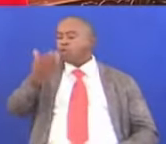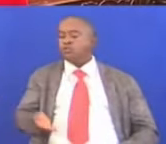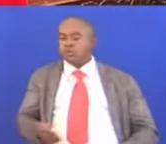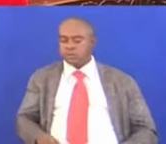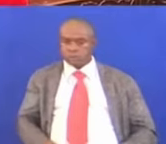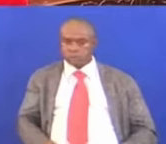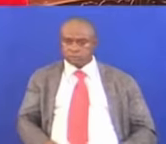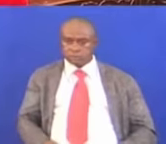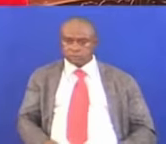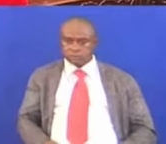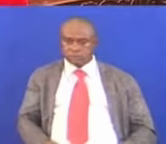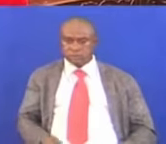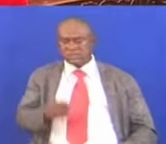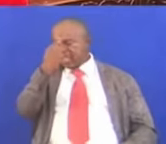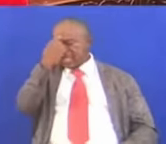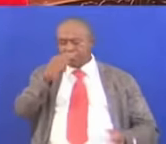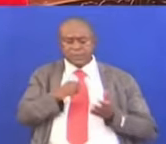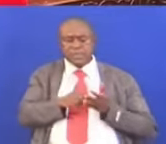nemi